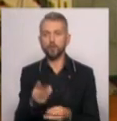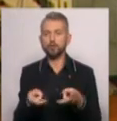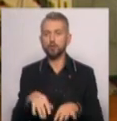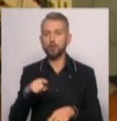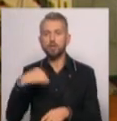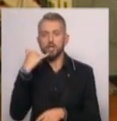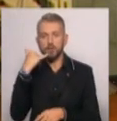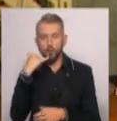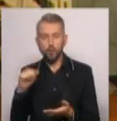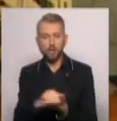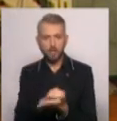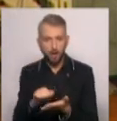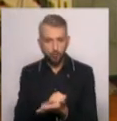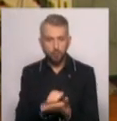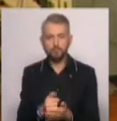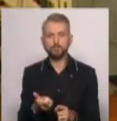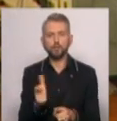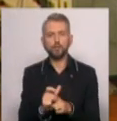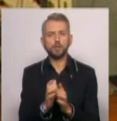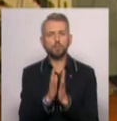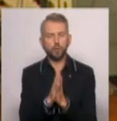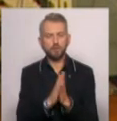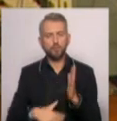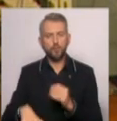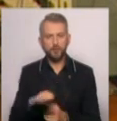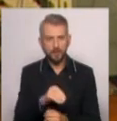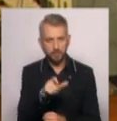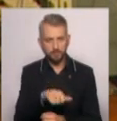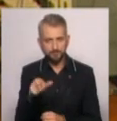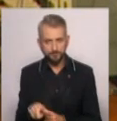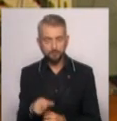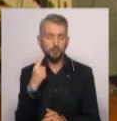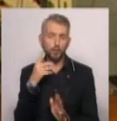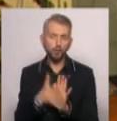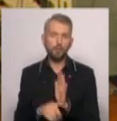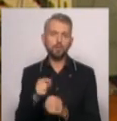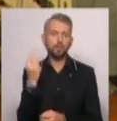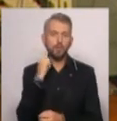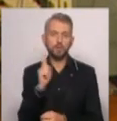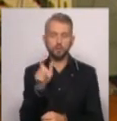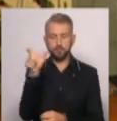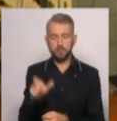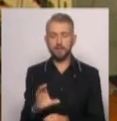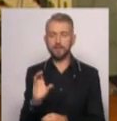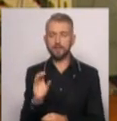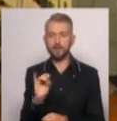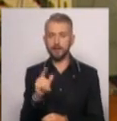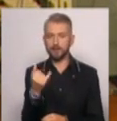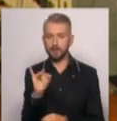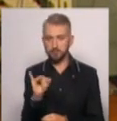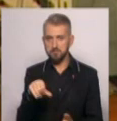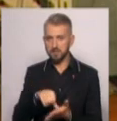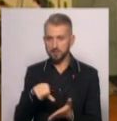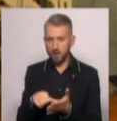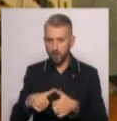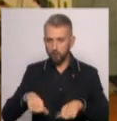телефону редактору. Велике прохання сьогодні до всіх киян, тому що, розумію, ви почули, що пан Сергій є представником комісії з питань